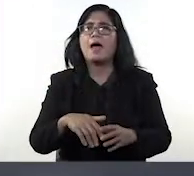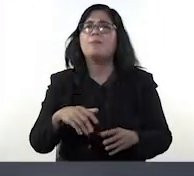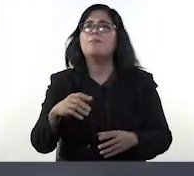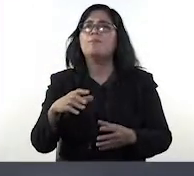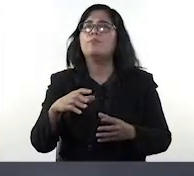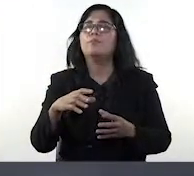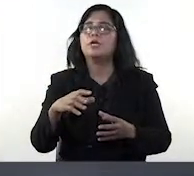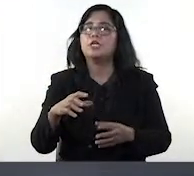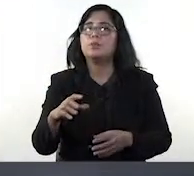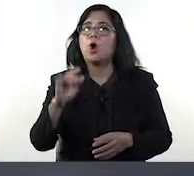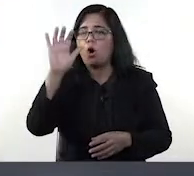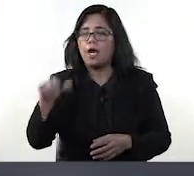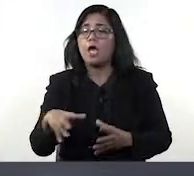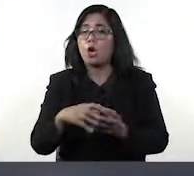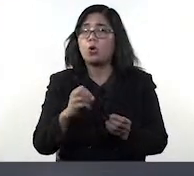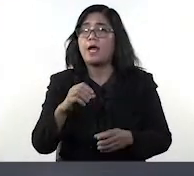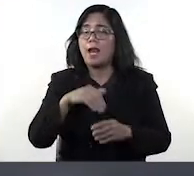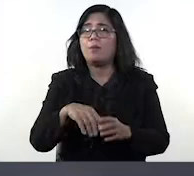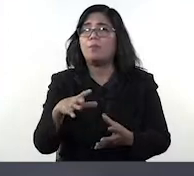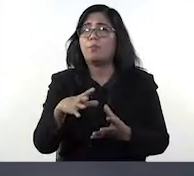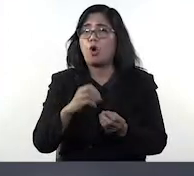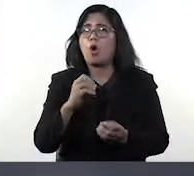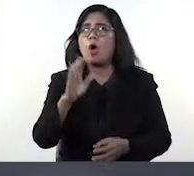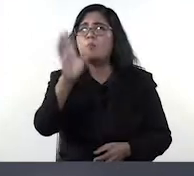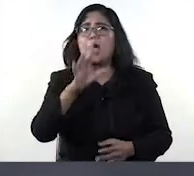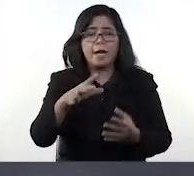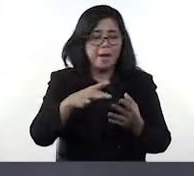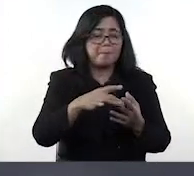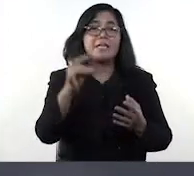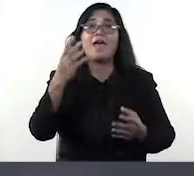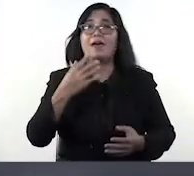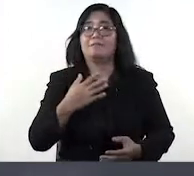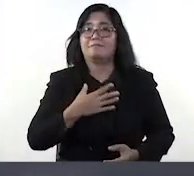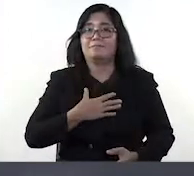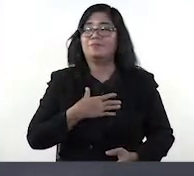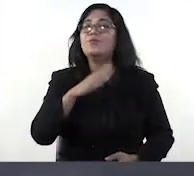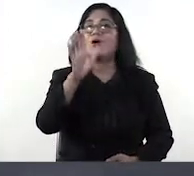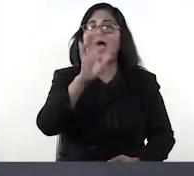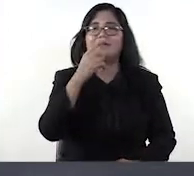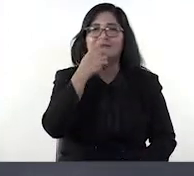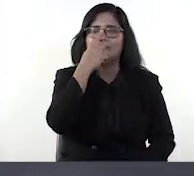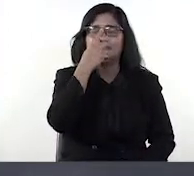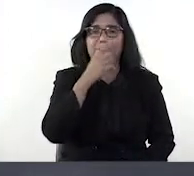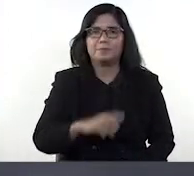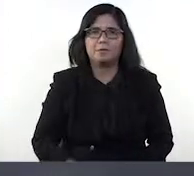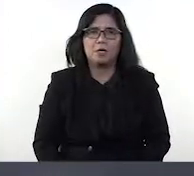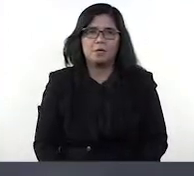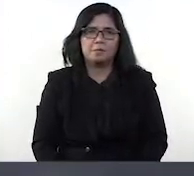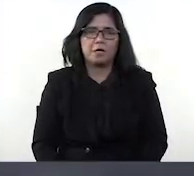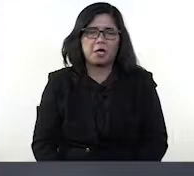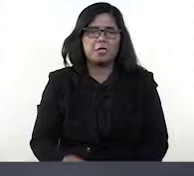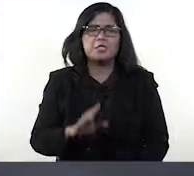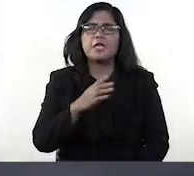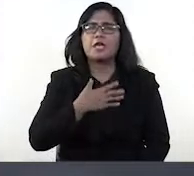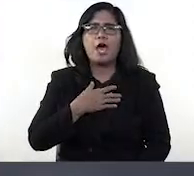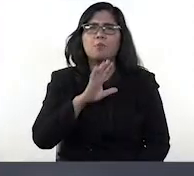oleh roh dan dalam roh Bukan Pilihan Hai trip bukan begini oh yah hp-na saya kan bukan dari gereja